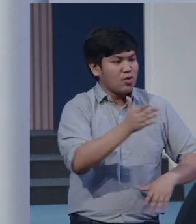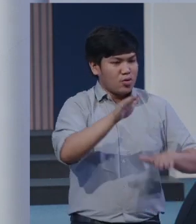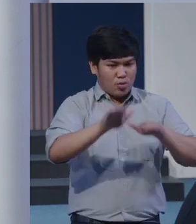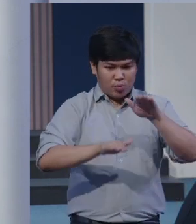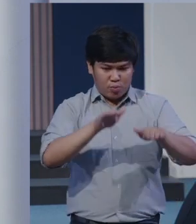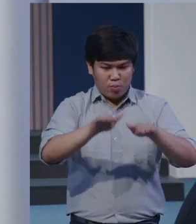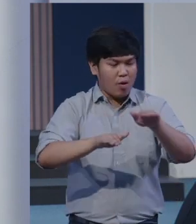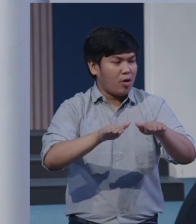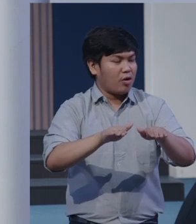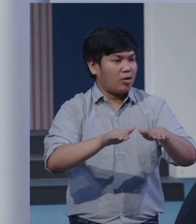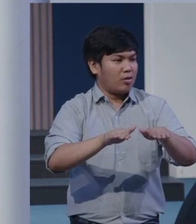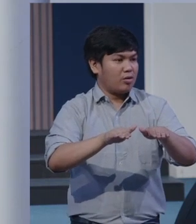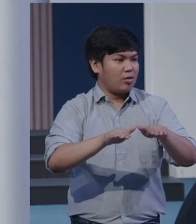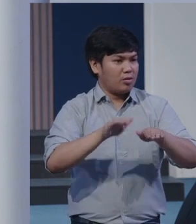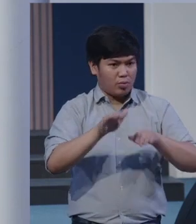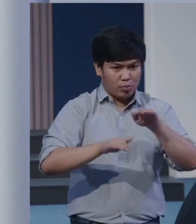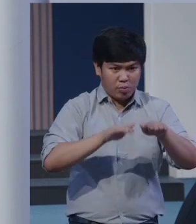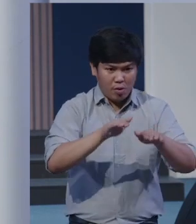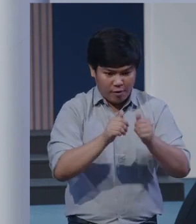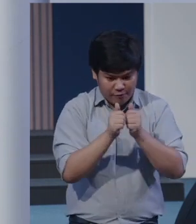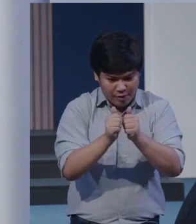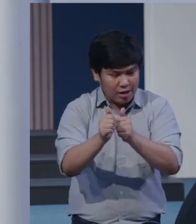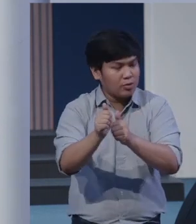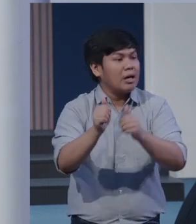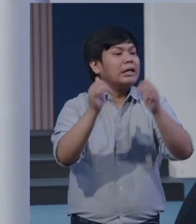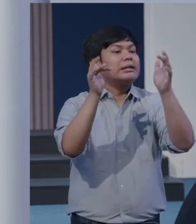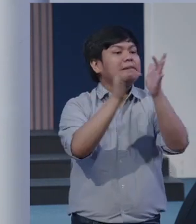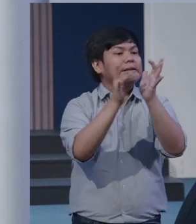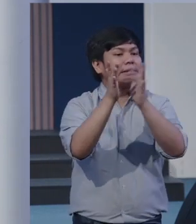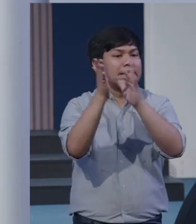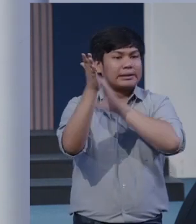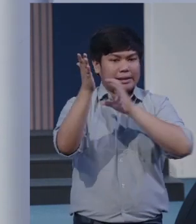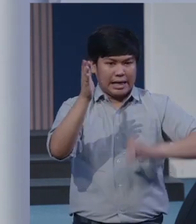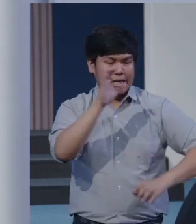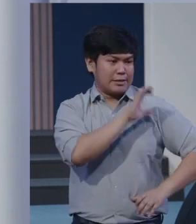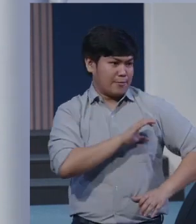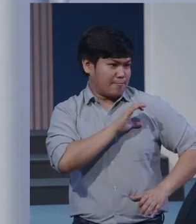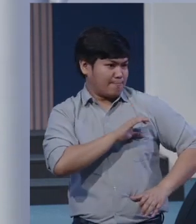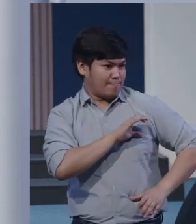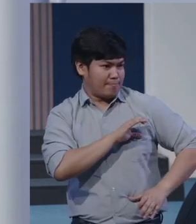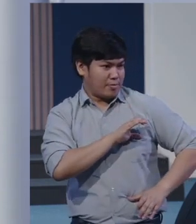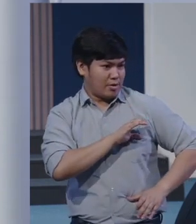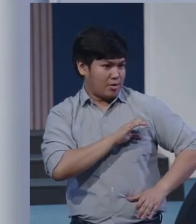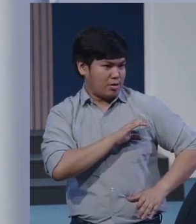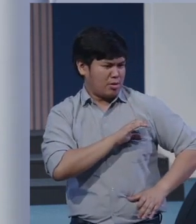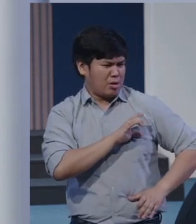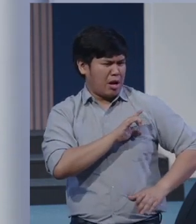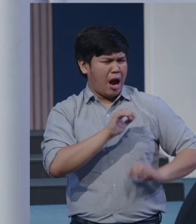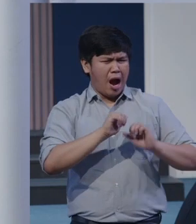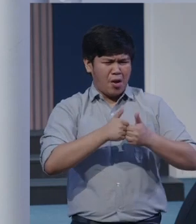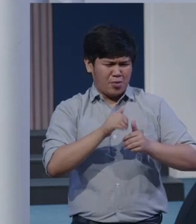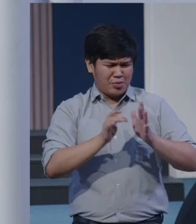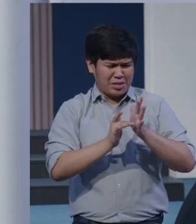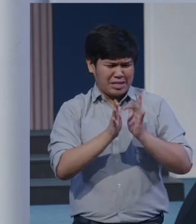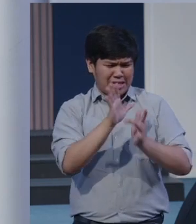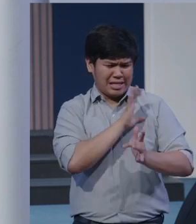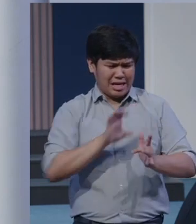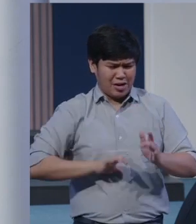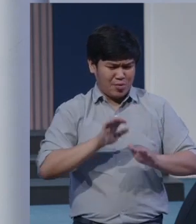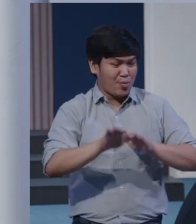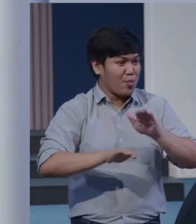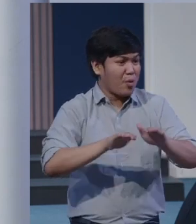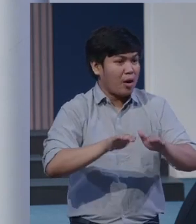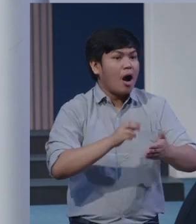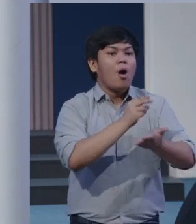to which you have been called tayo'y tinawag sa isang banal na pagtawag binanal tayo ng